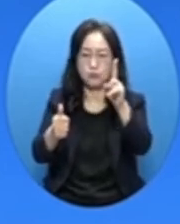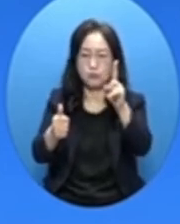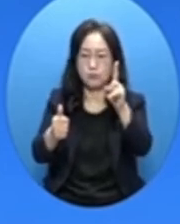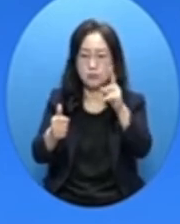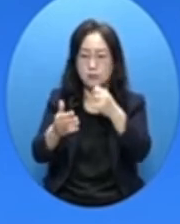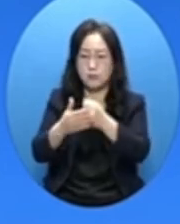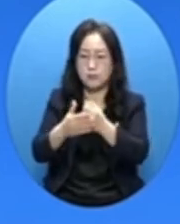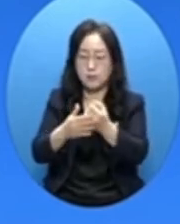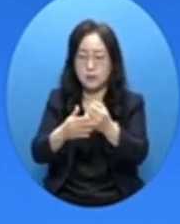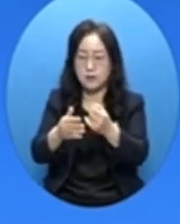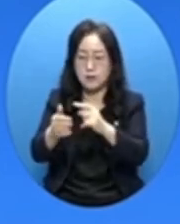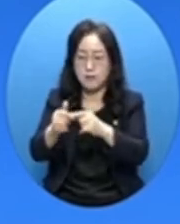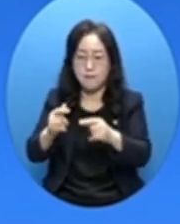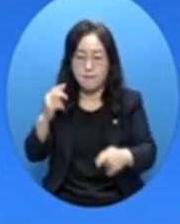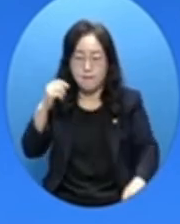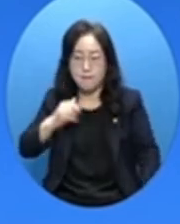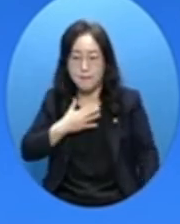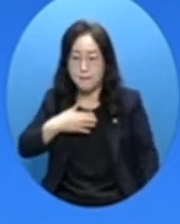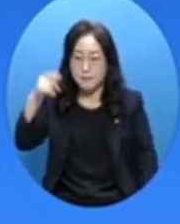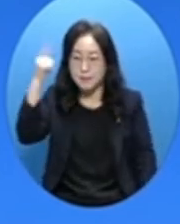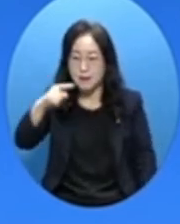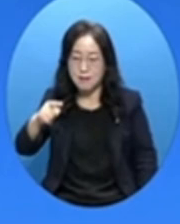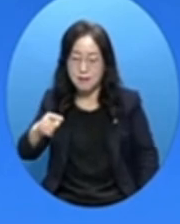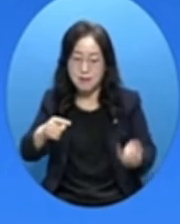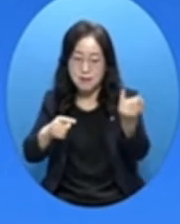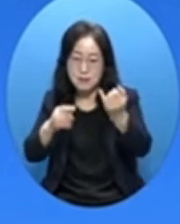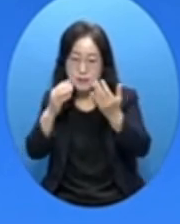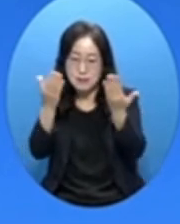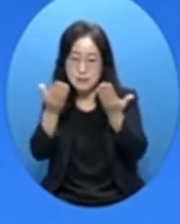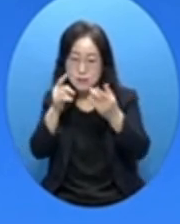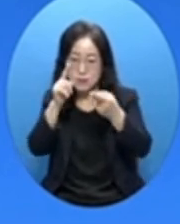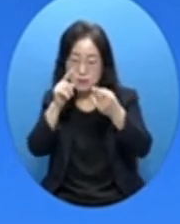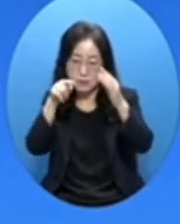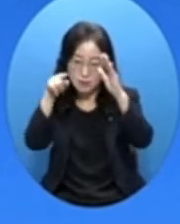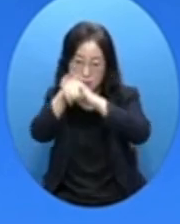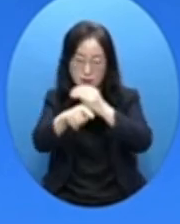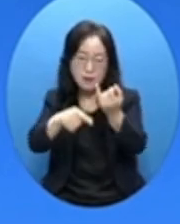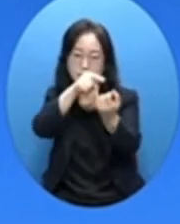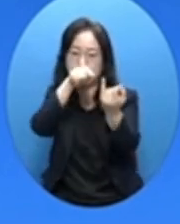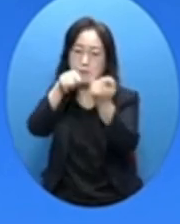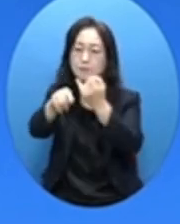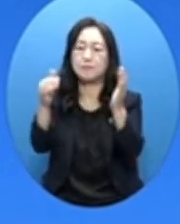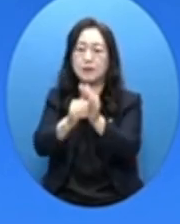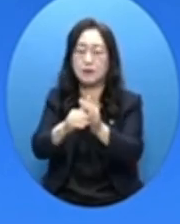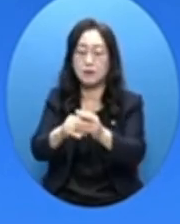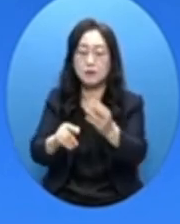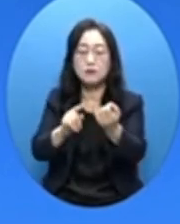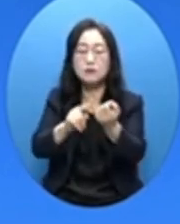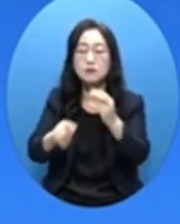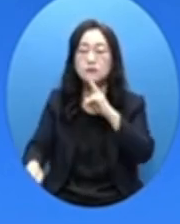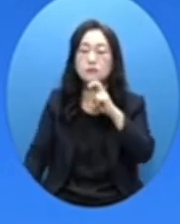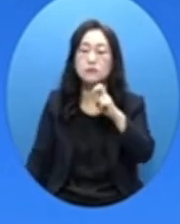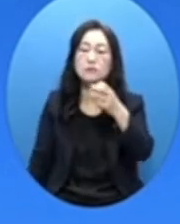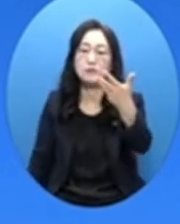근무 현장에 가서 칼로 찔러서 죽였어요. 28살 난 꽃다운 나이에 죽은